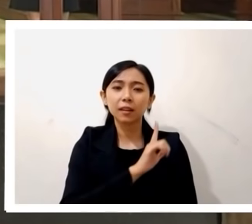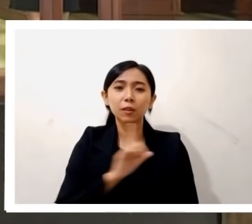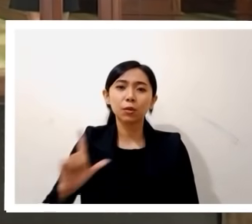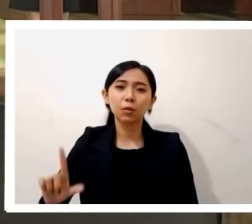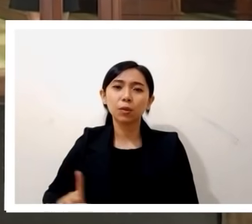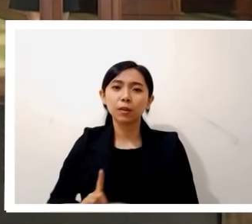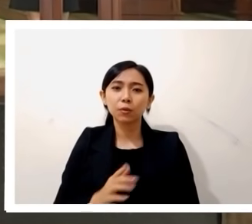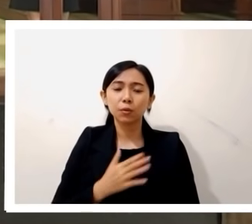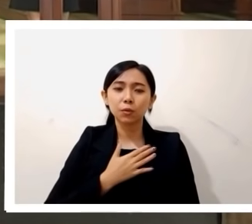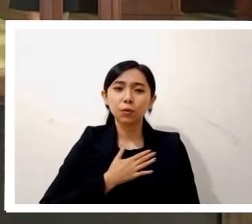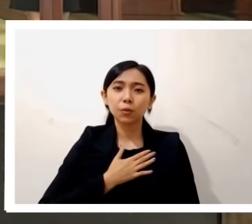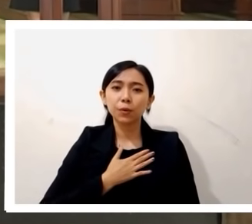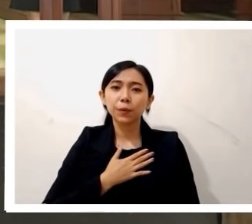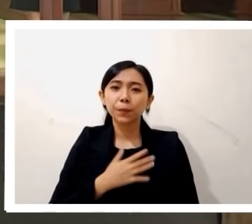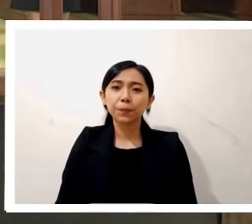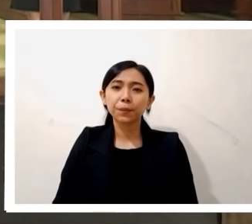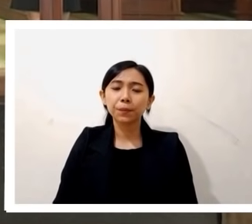kasih Tuhanku